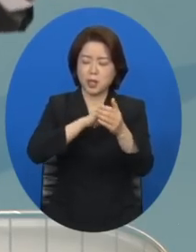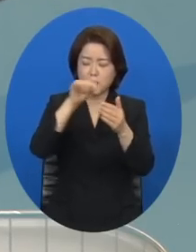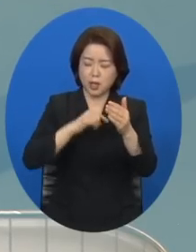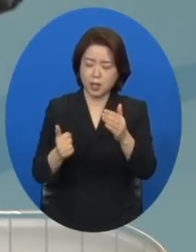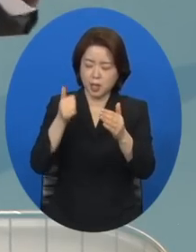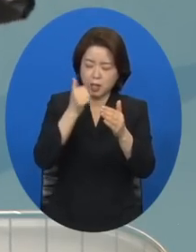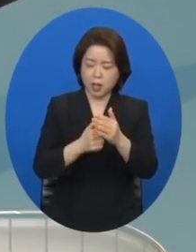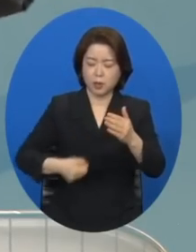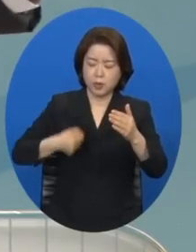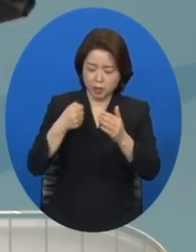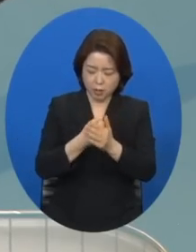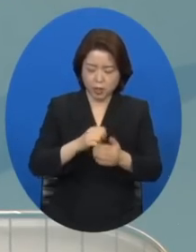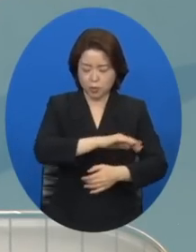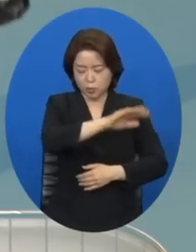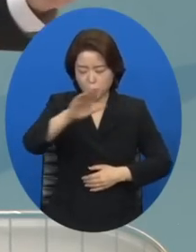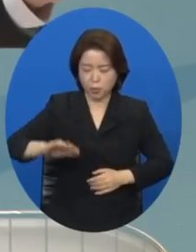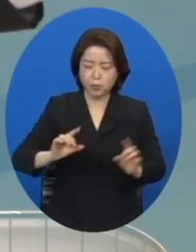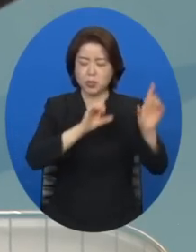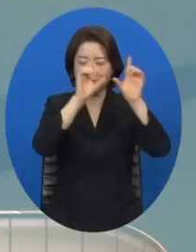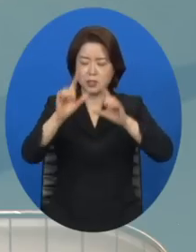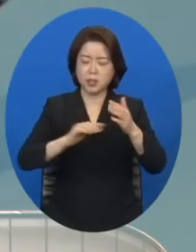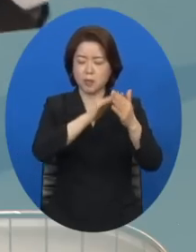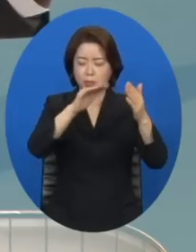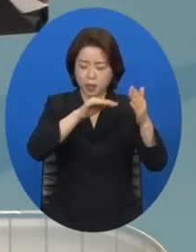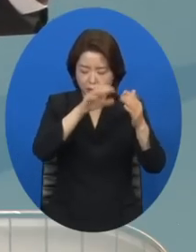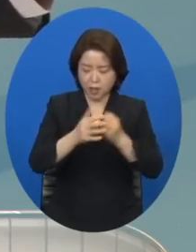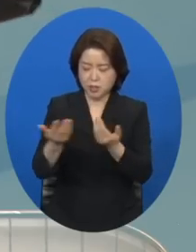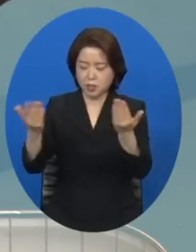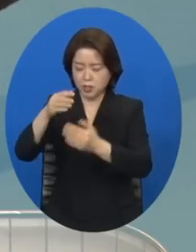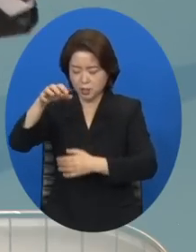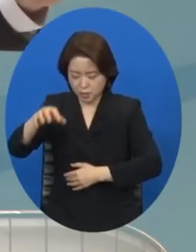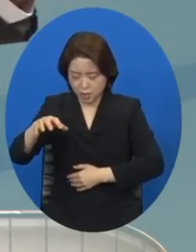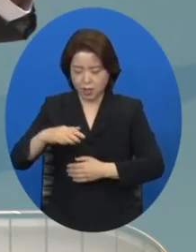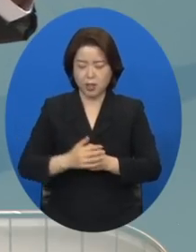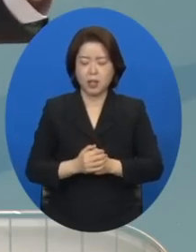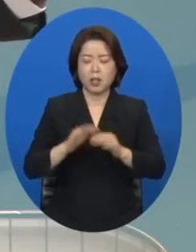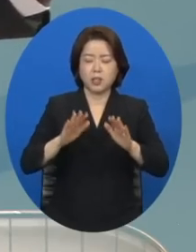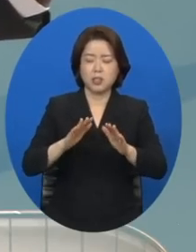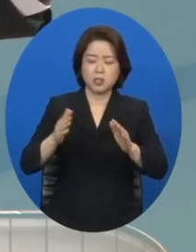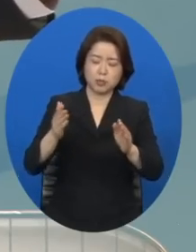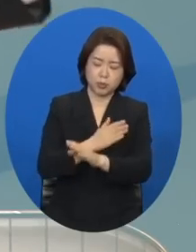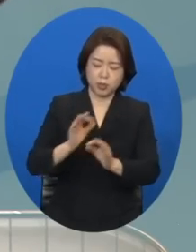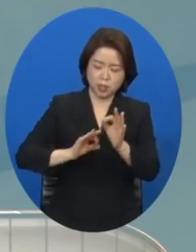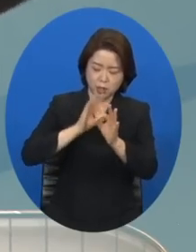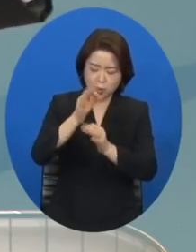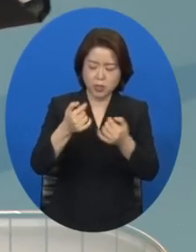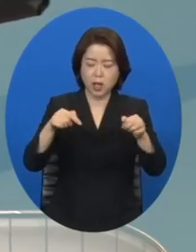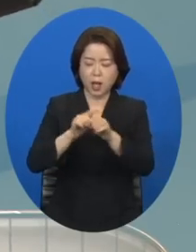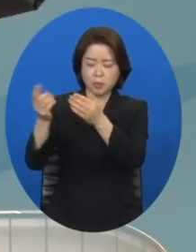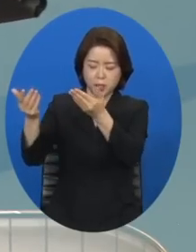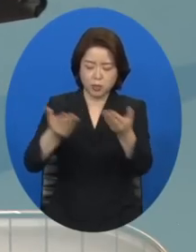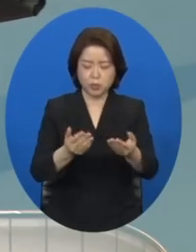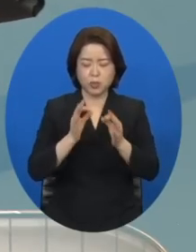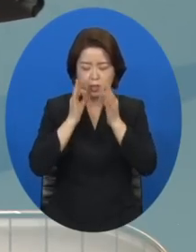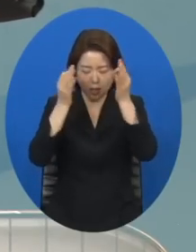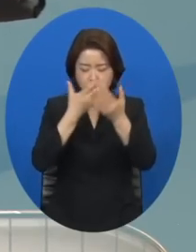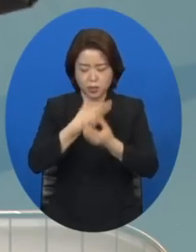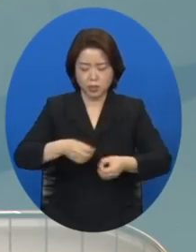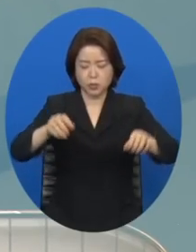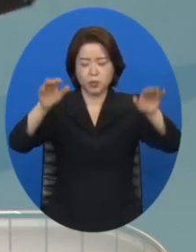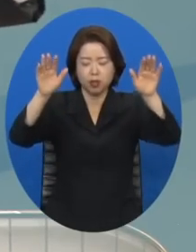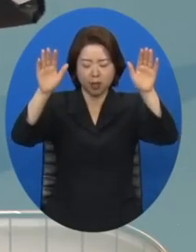결단한 우리 모든 성도들의 삶과 가정과 직장 가운데 이제부터 영원토록 함께 하시기를 간절히